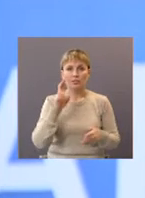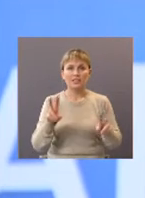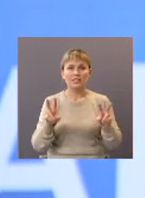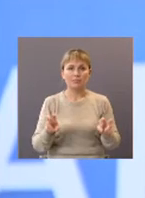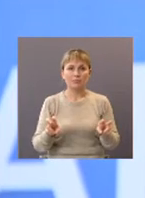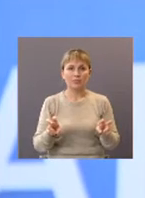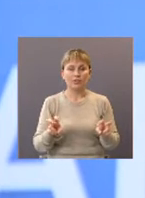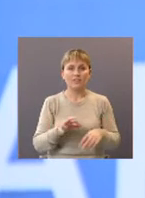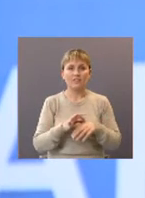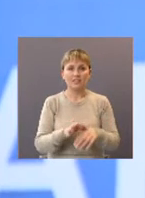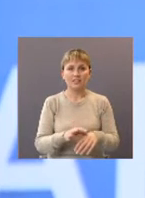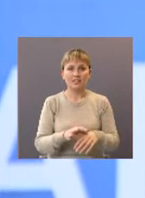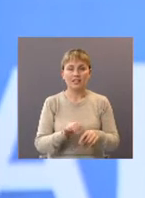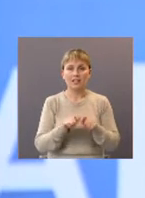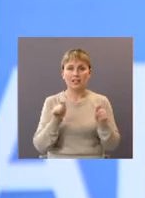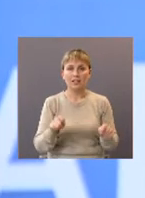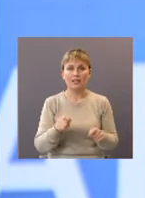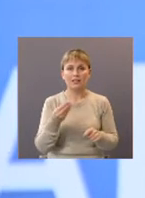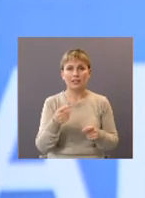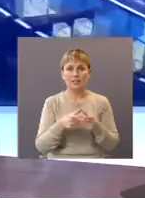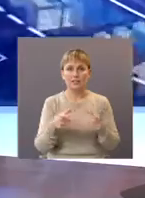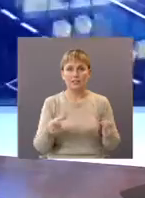символы. Введена национальная валюта.